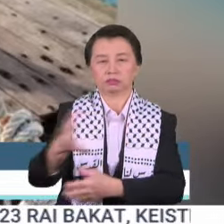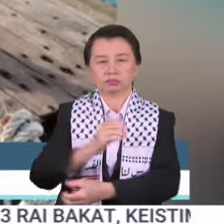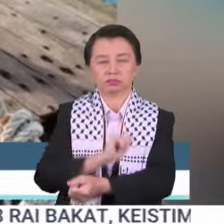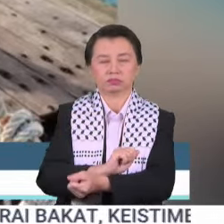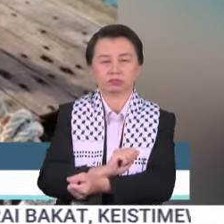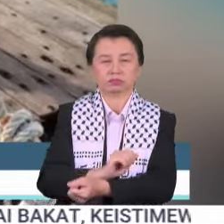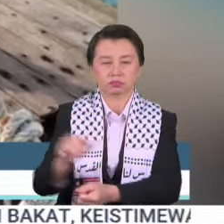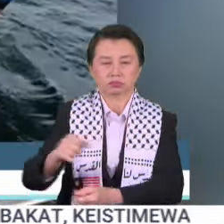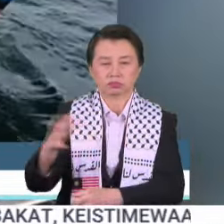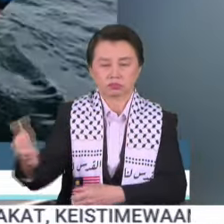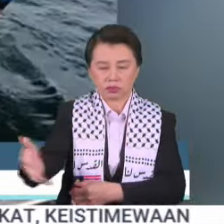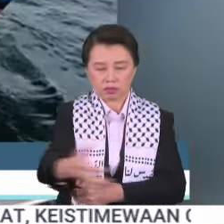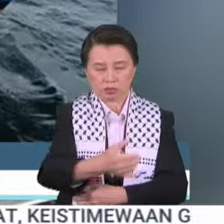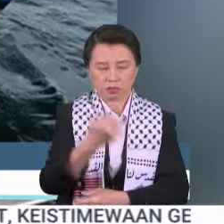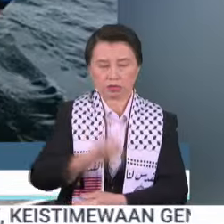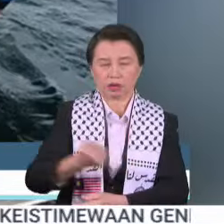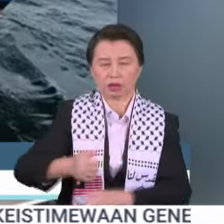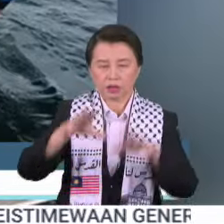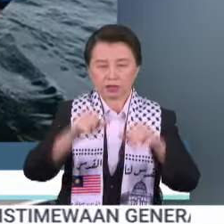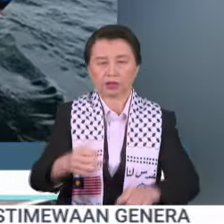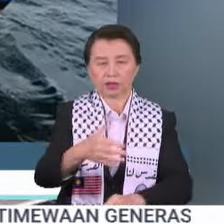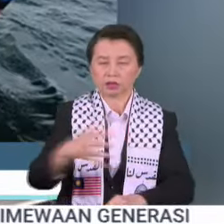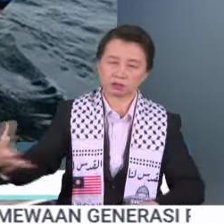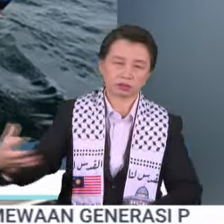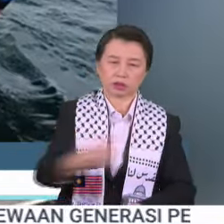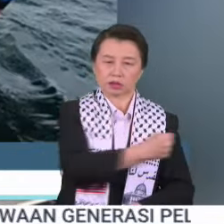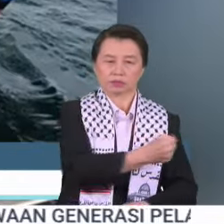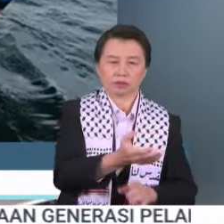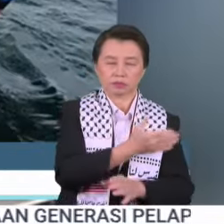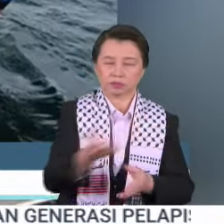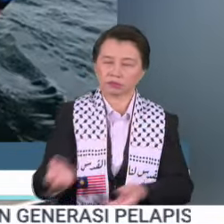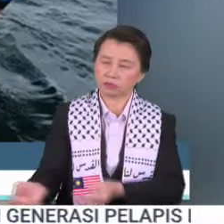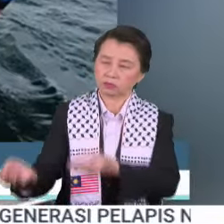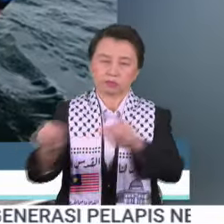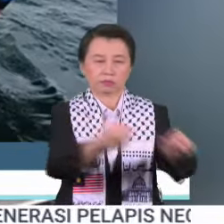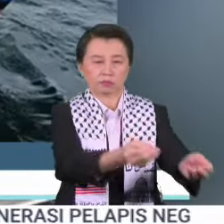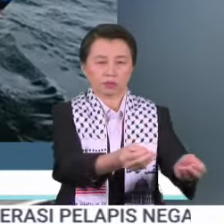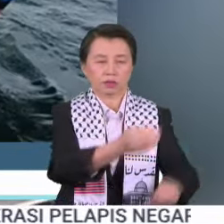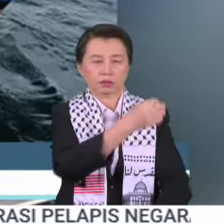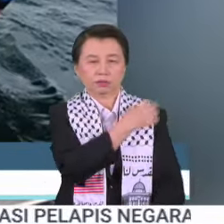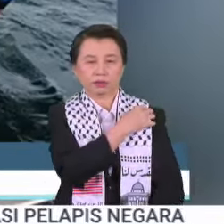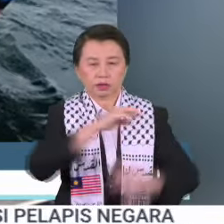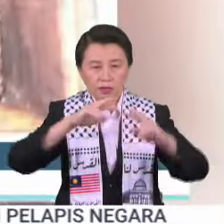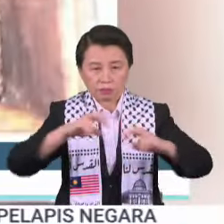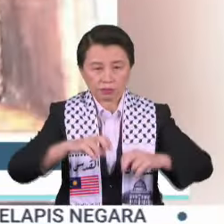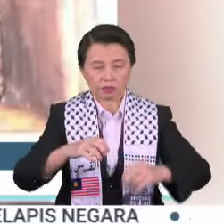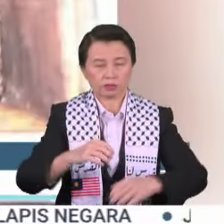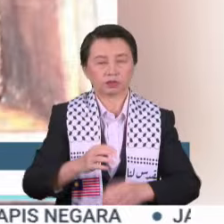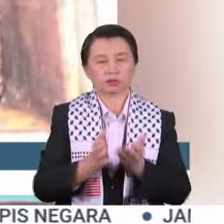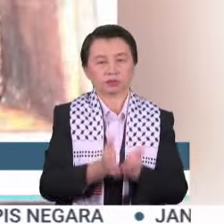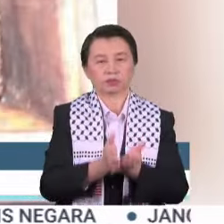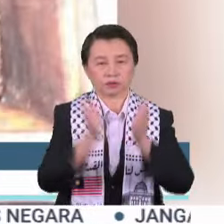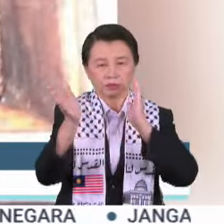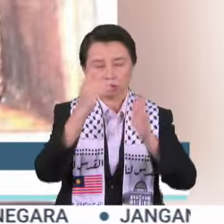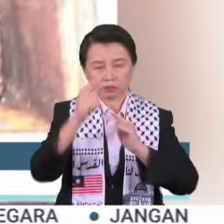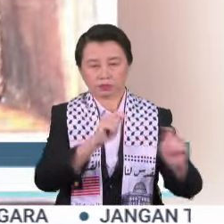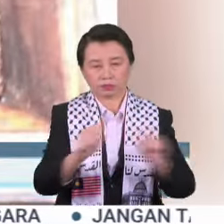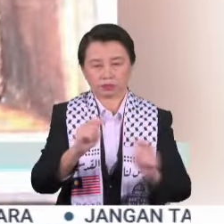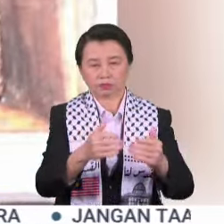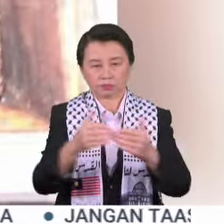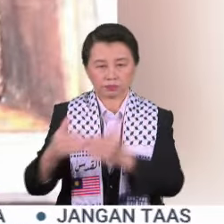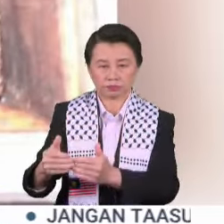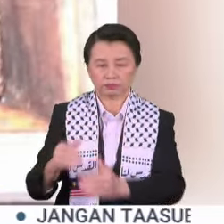dan hasil tangkapan berserta peralatan menangkap ikan dirampas sebelum diserahkan kepada Pegawai Penyiasat Maritim Malaysia untuk tindakan